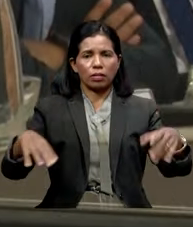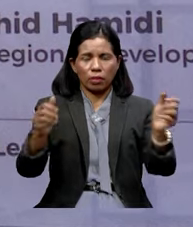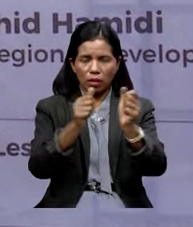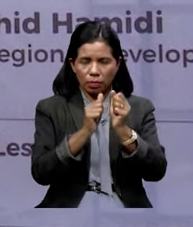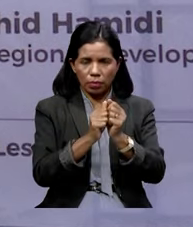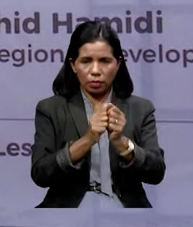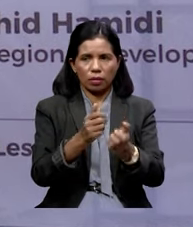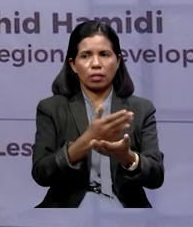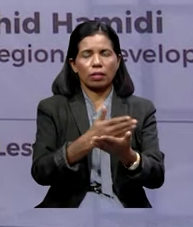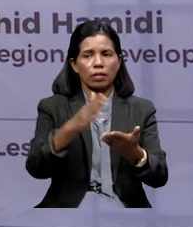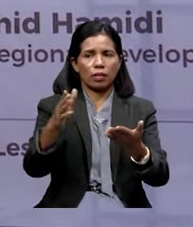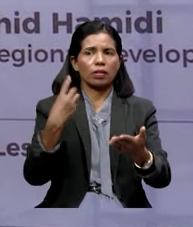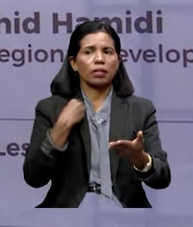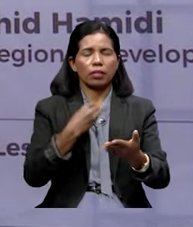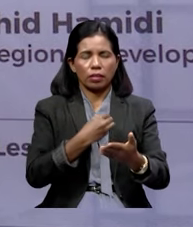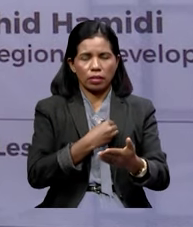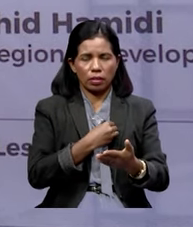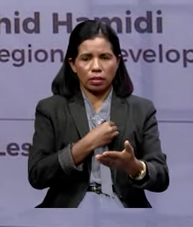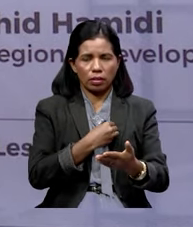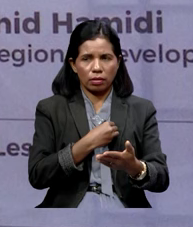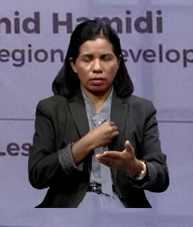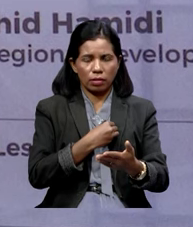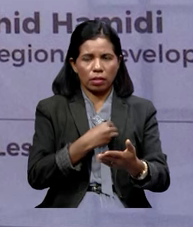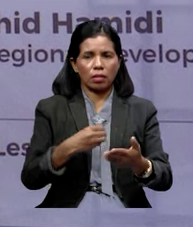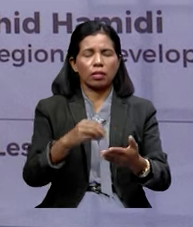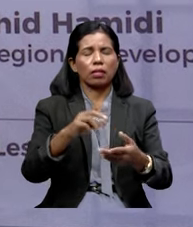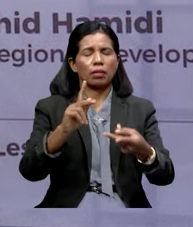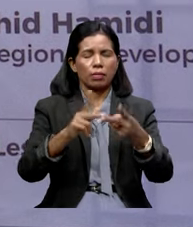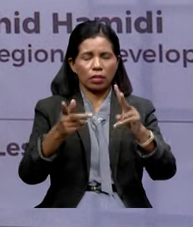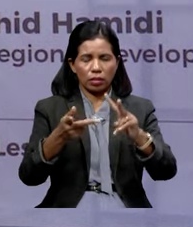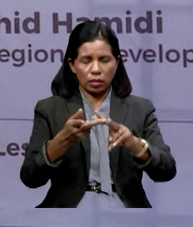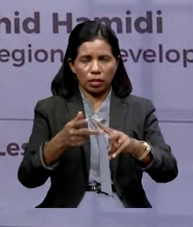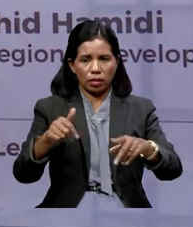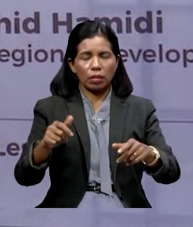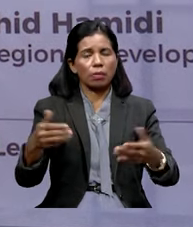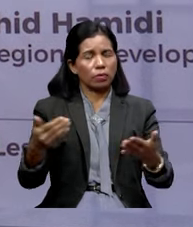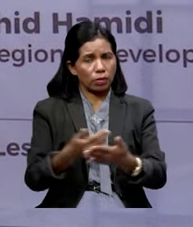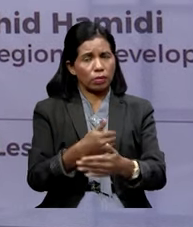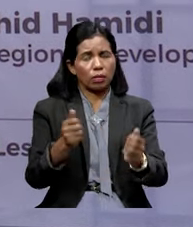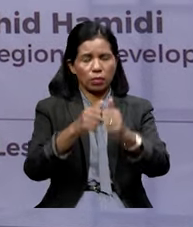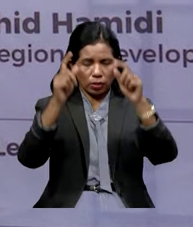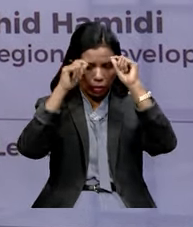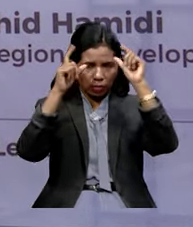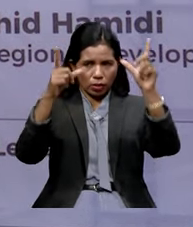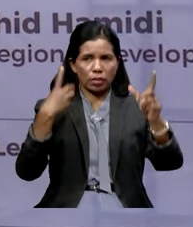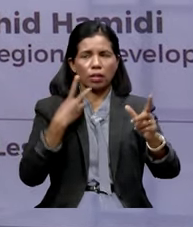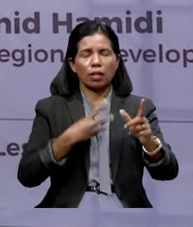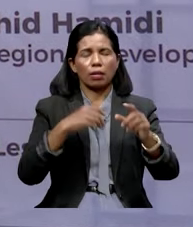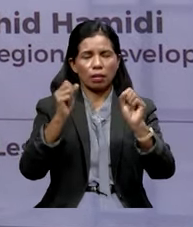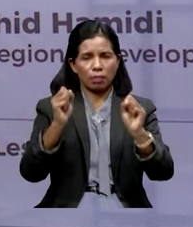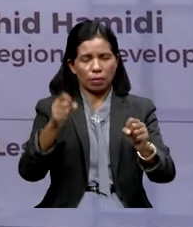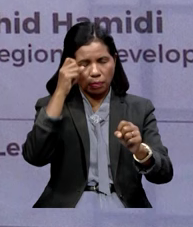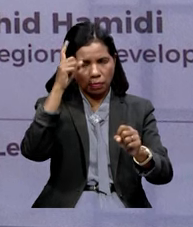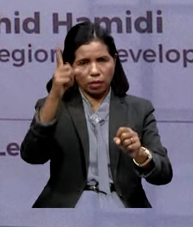bersama kita punya Rakan yang baru di Timur Leste yang kami difahamkan Timur